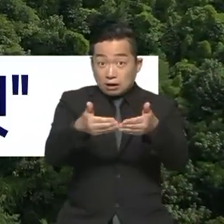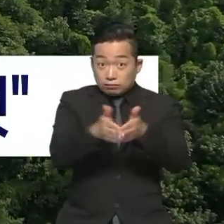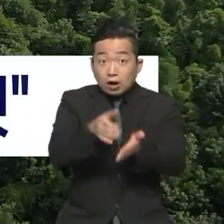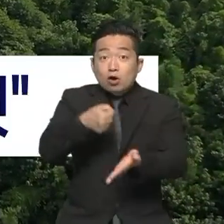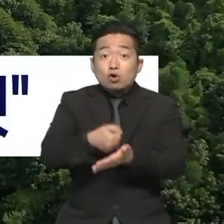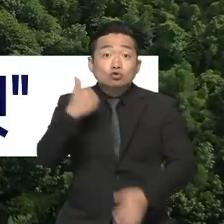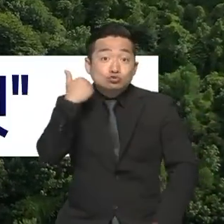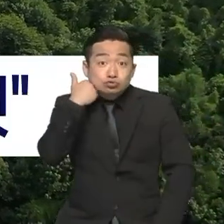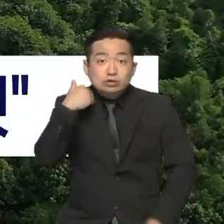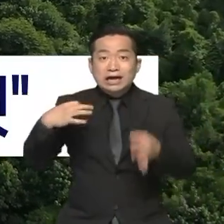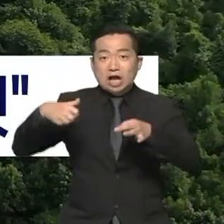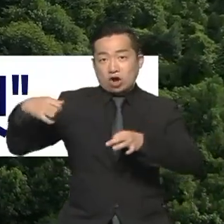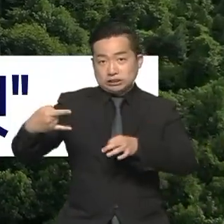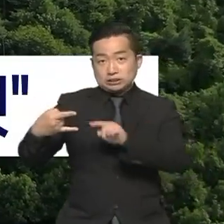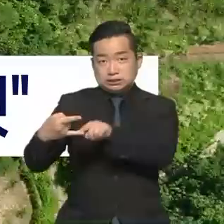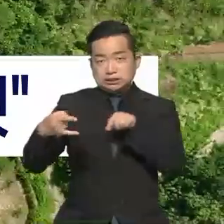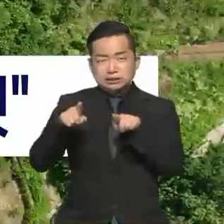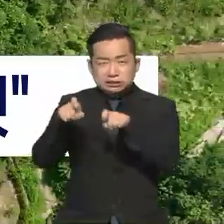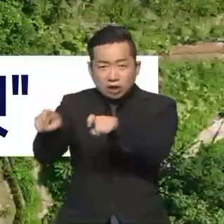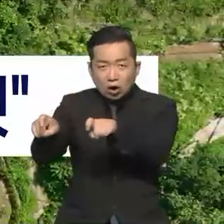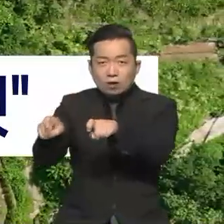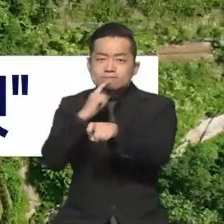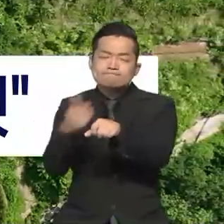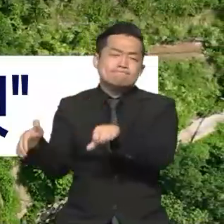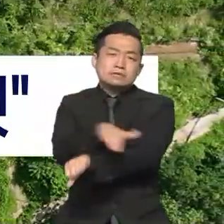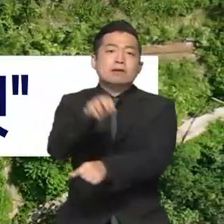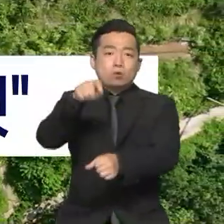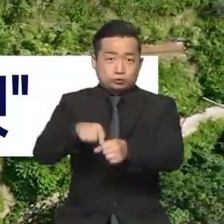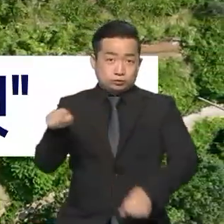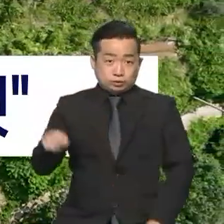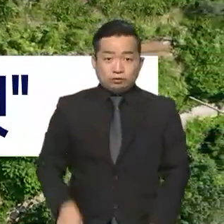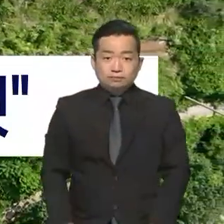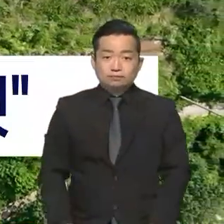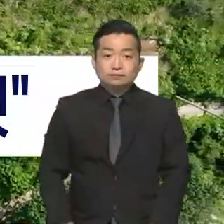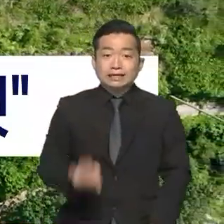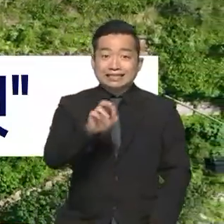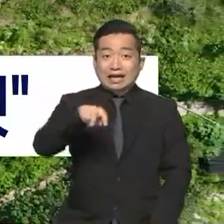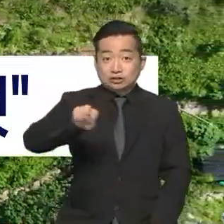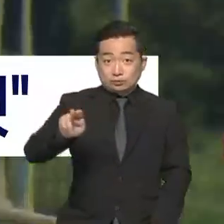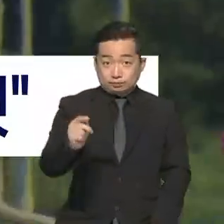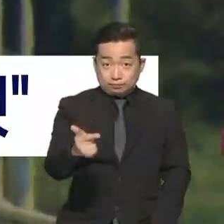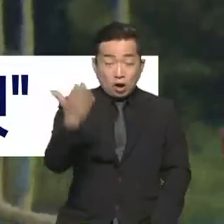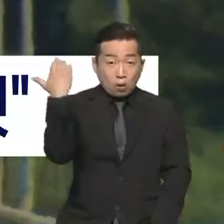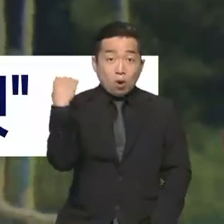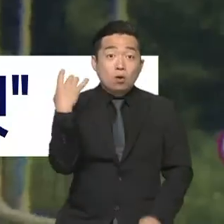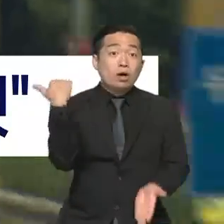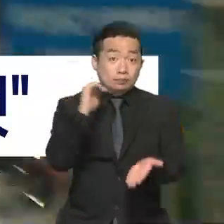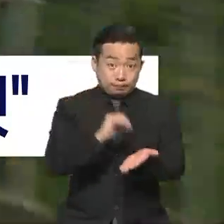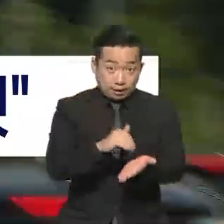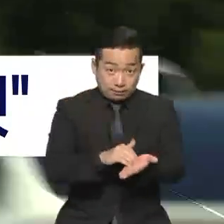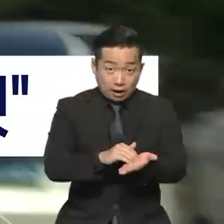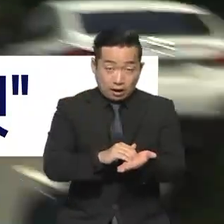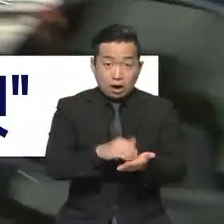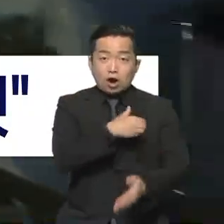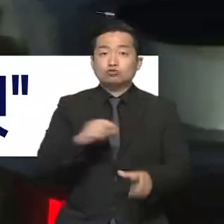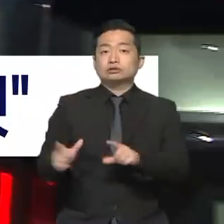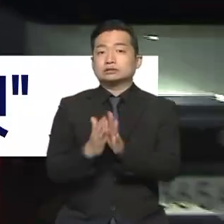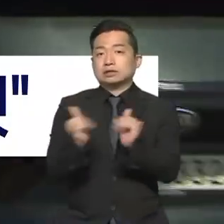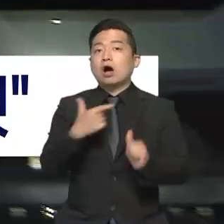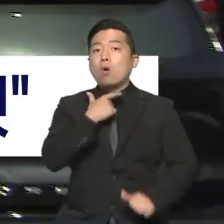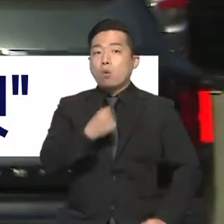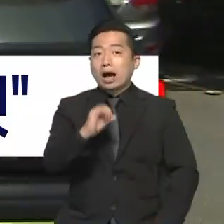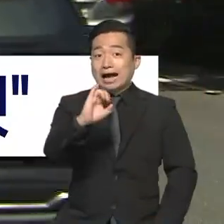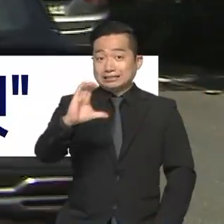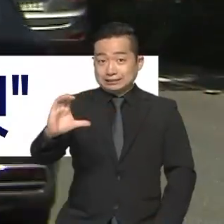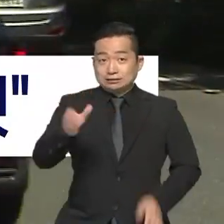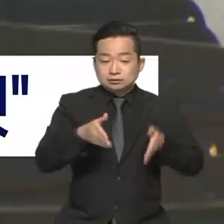결정은 김건희 여사 관련 의혹을 덮기 위한 거라며 양서면이 종점인 원안을 유지하면서 국민들이 원하는 IC를